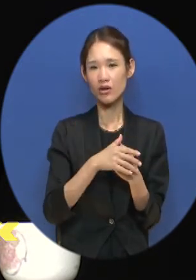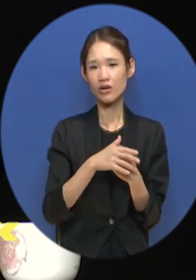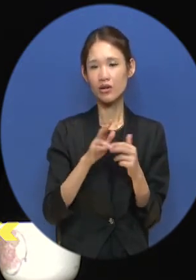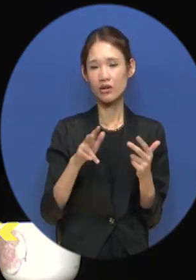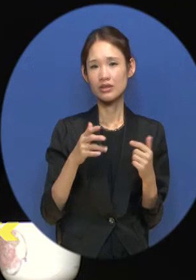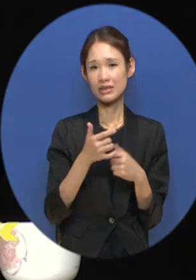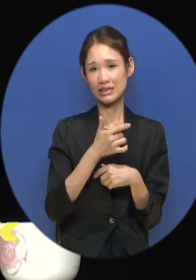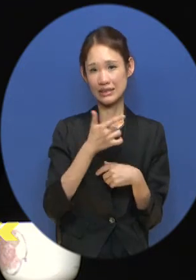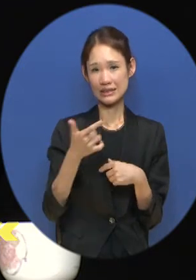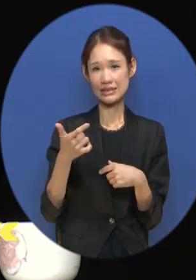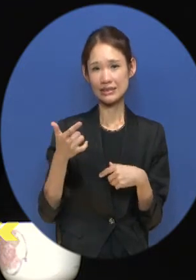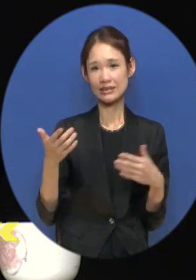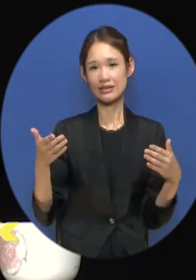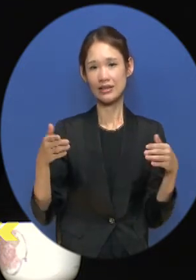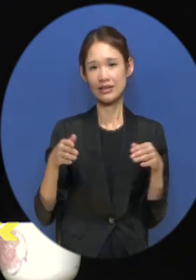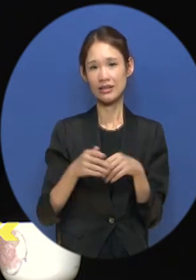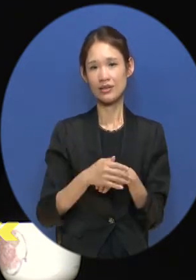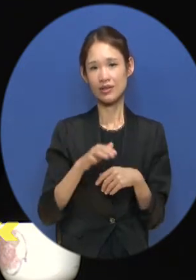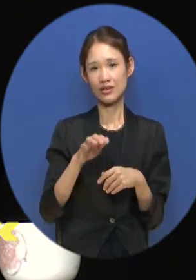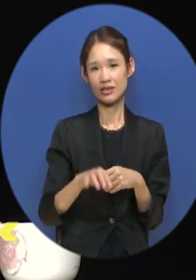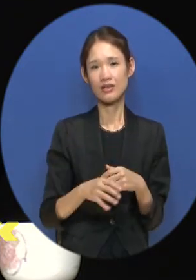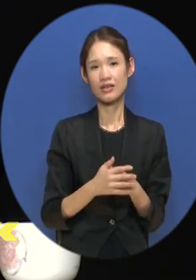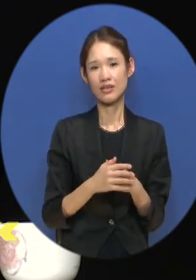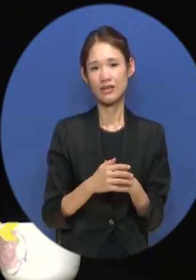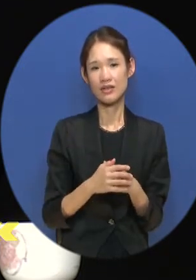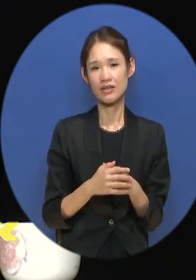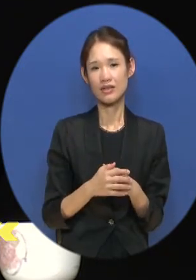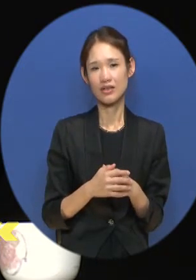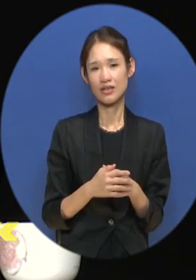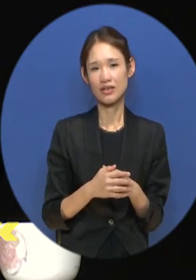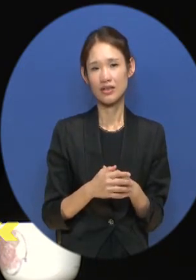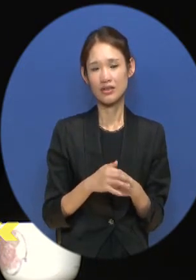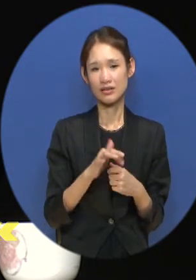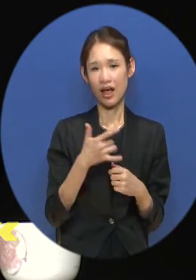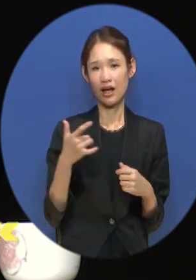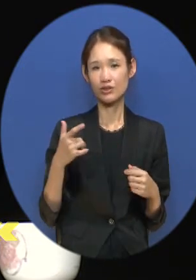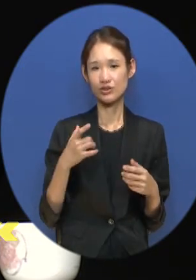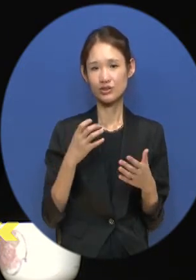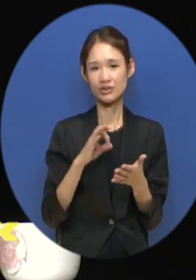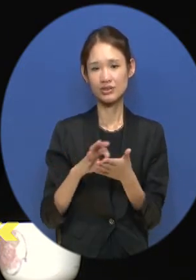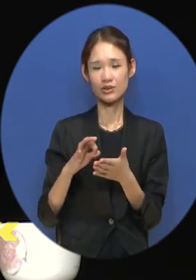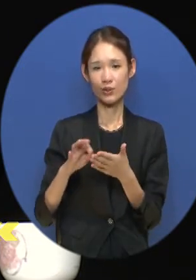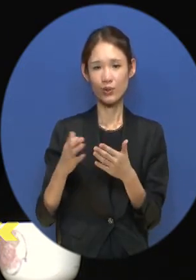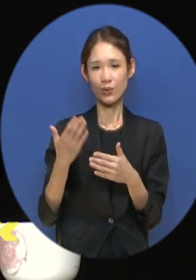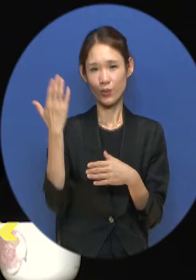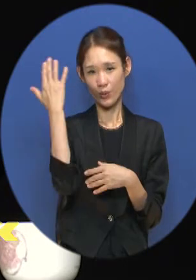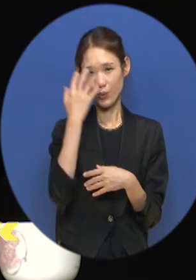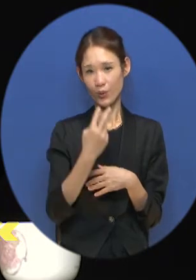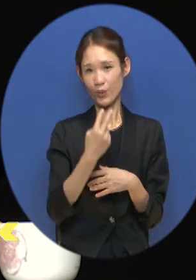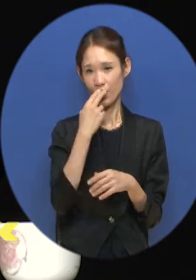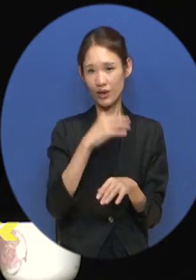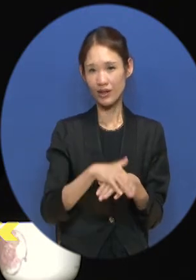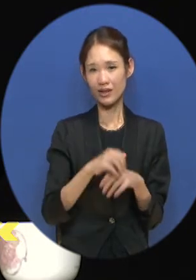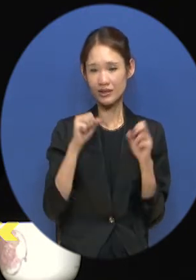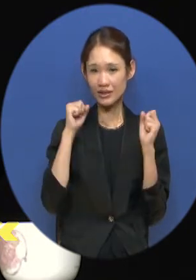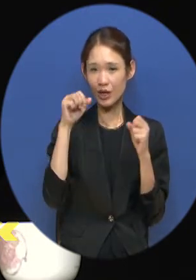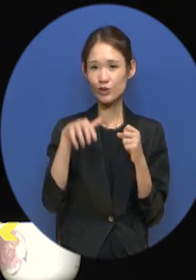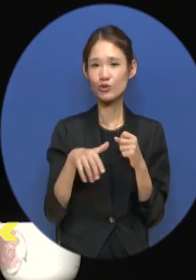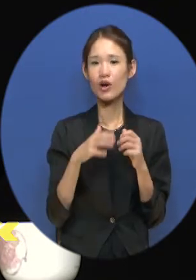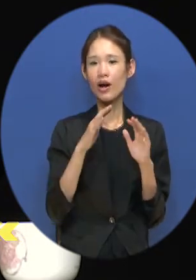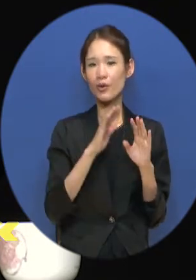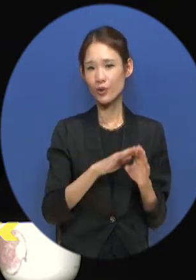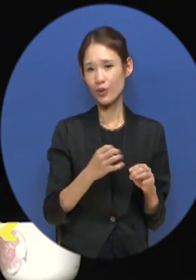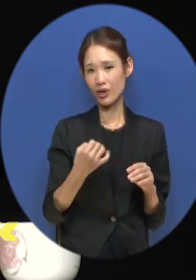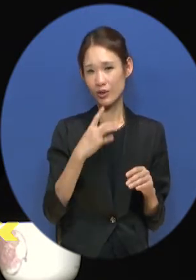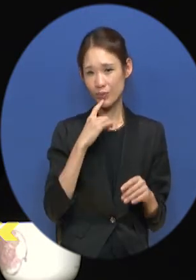지금 이제 뭐 대용량의 다중이용 시설에도 공기청정기를 체육관에도 놔준다.